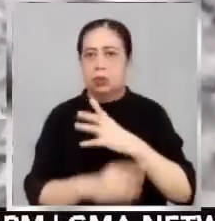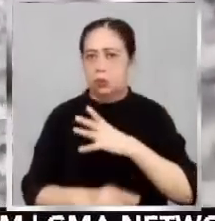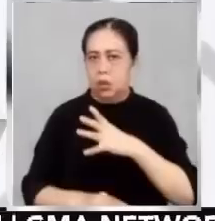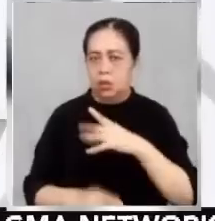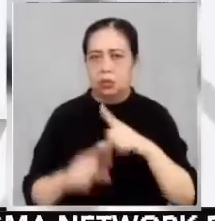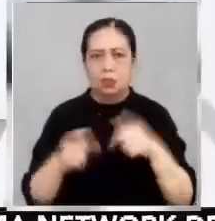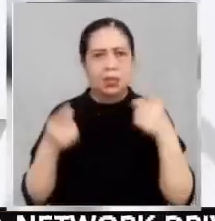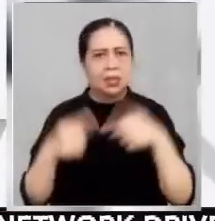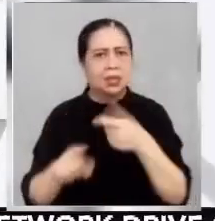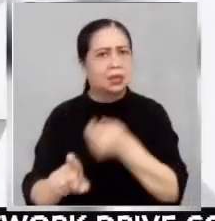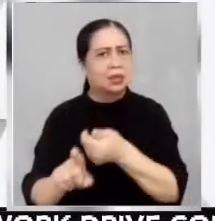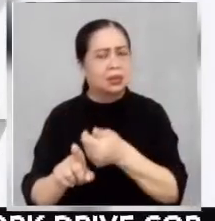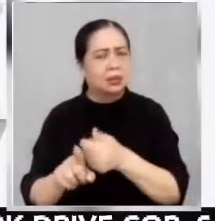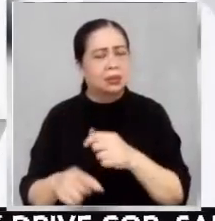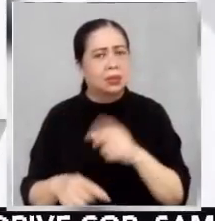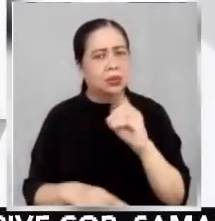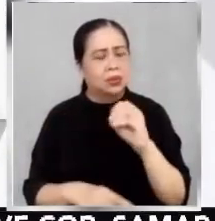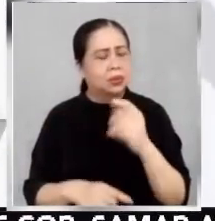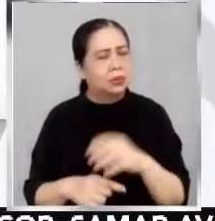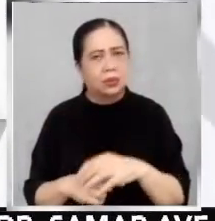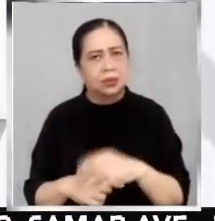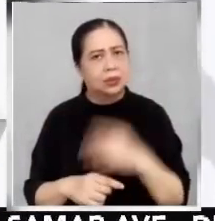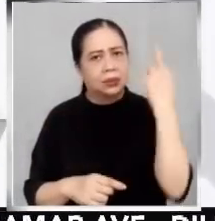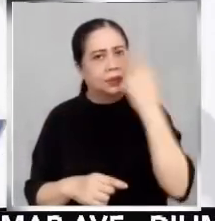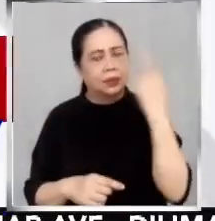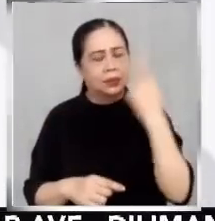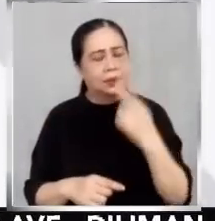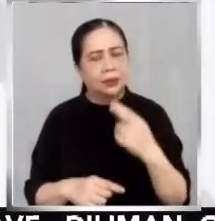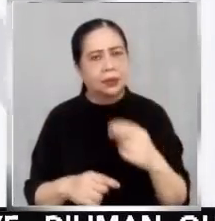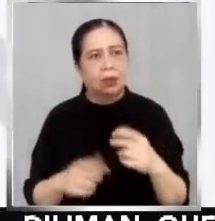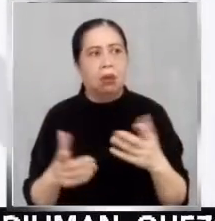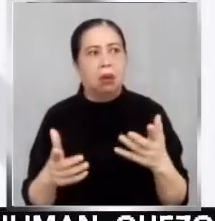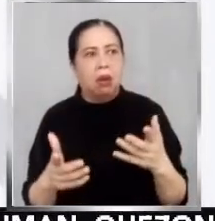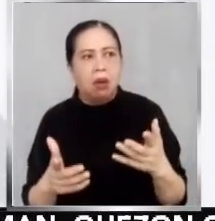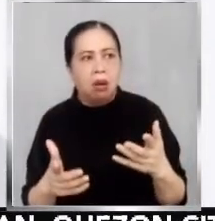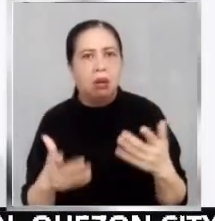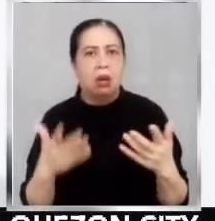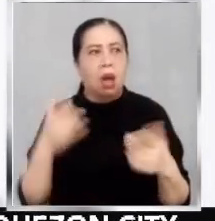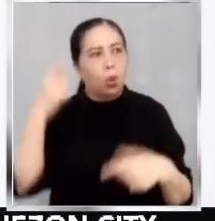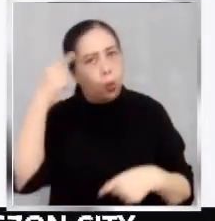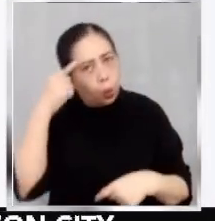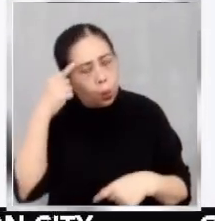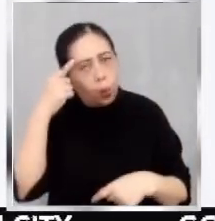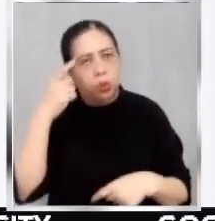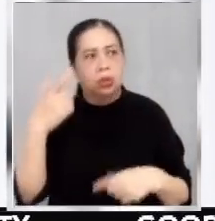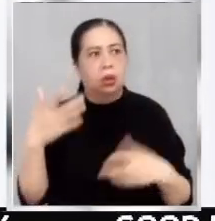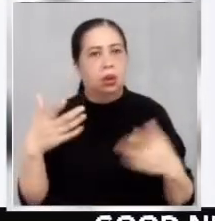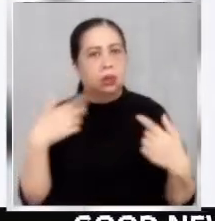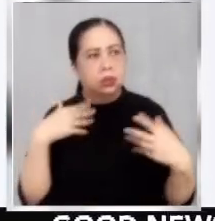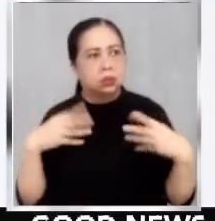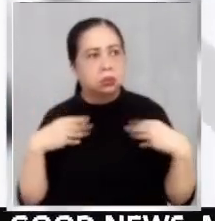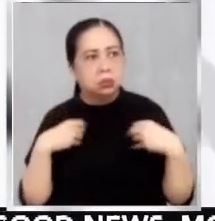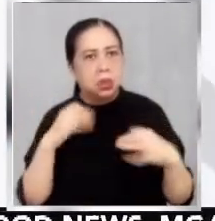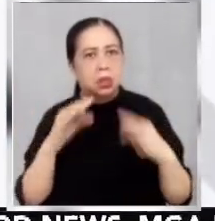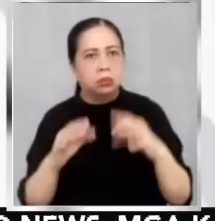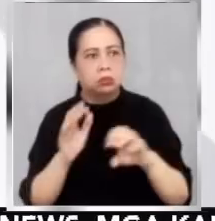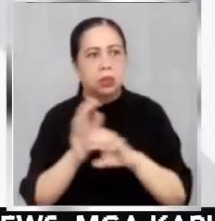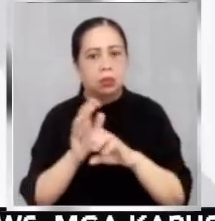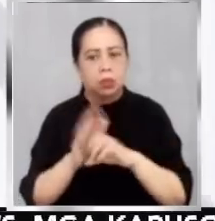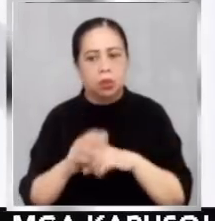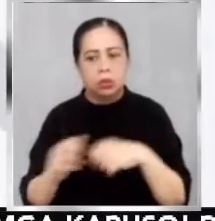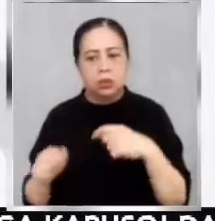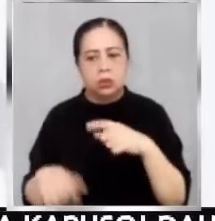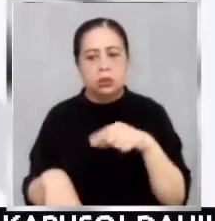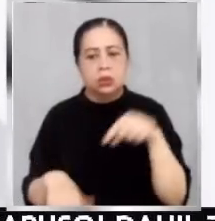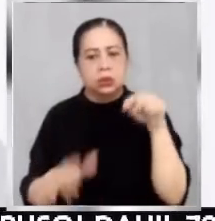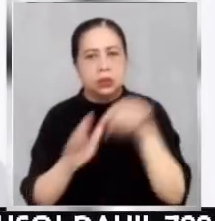Champy? Yung mga dahilan ng mga tao na akala nila acceptable kapag pinapatay yung mga